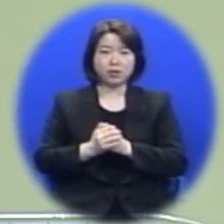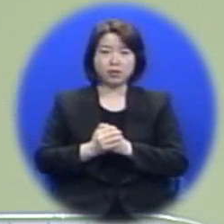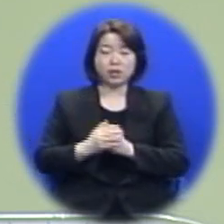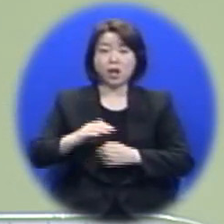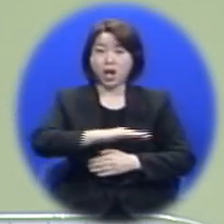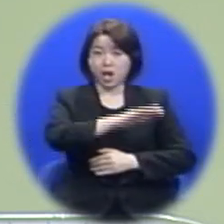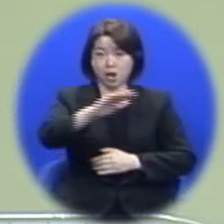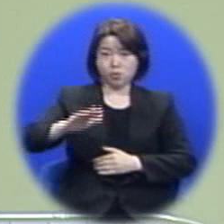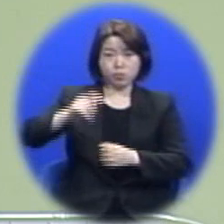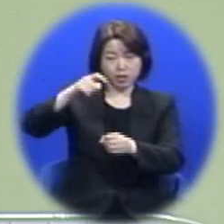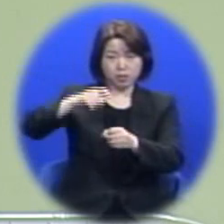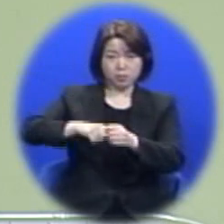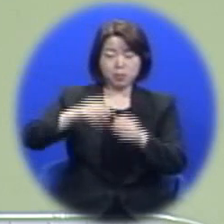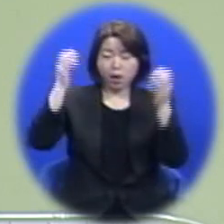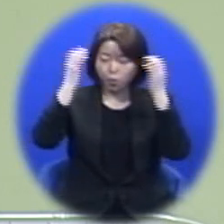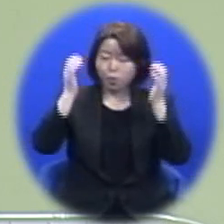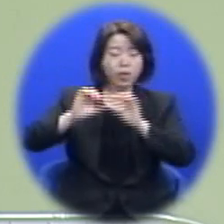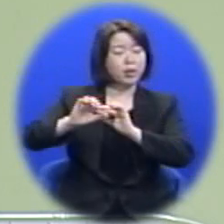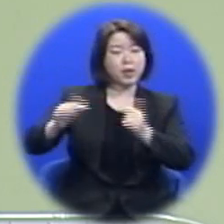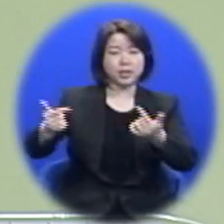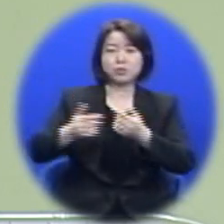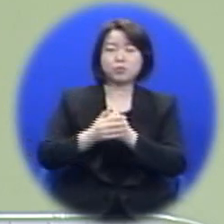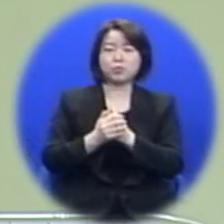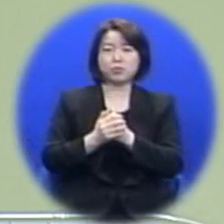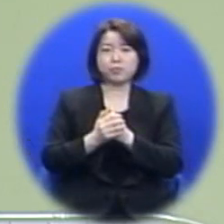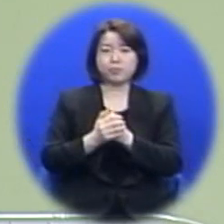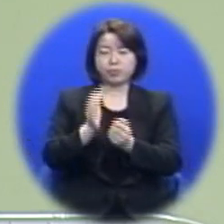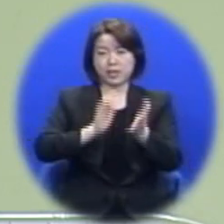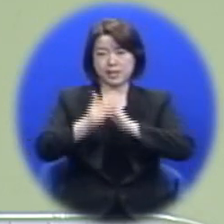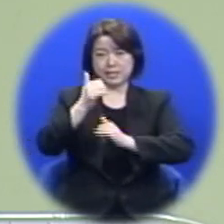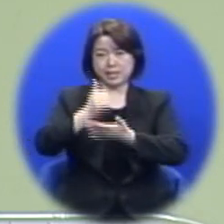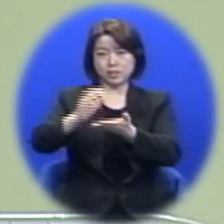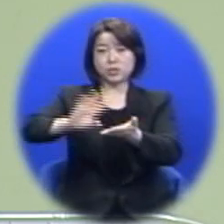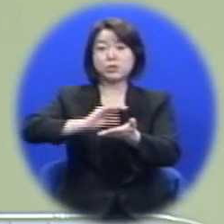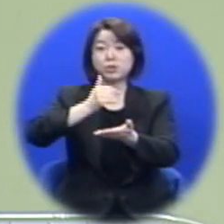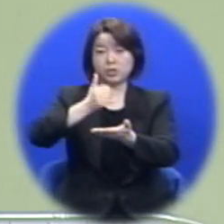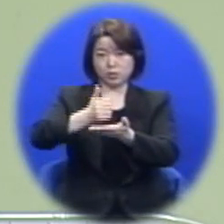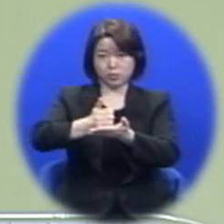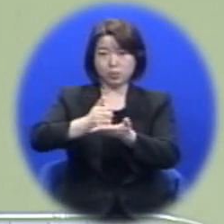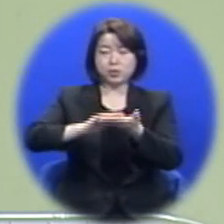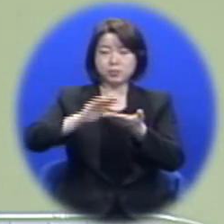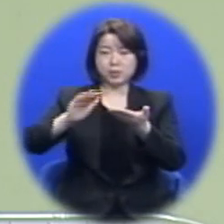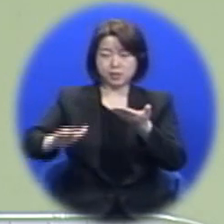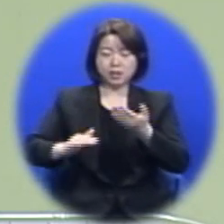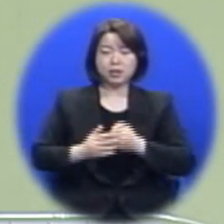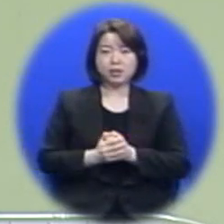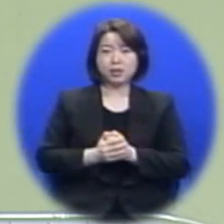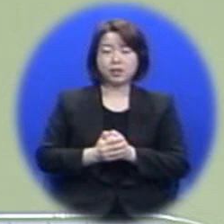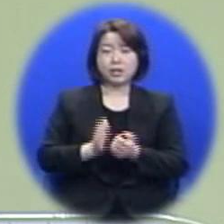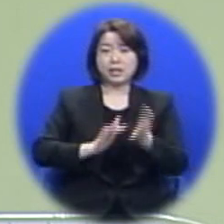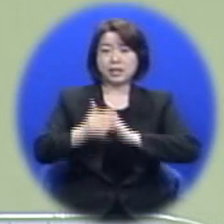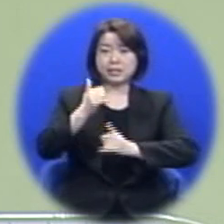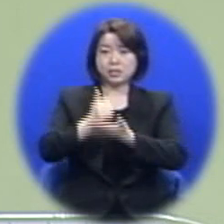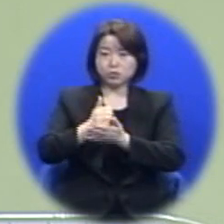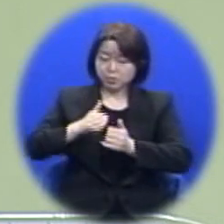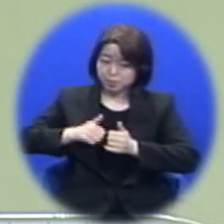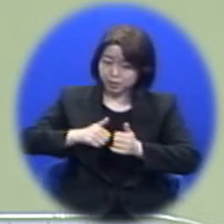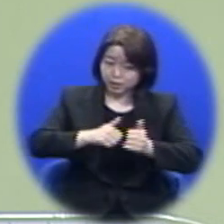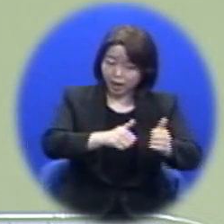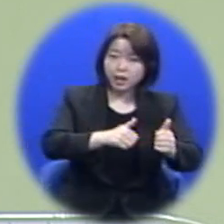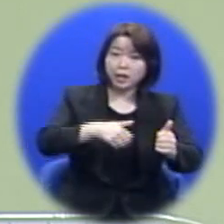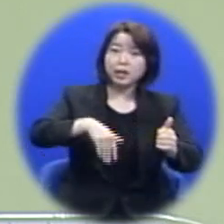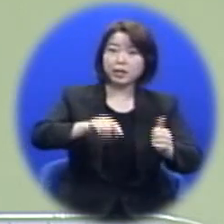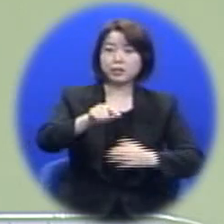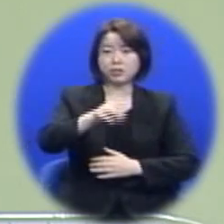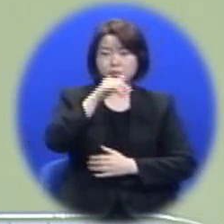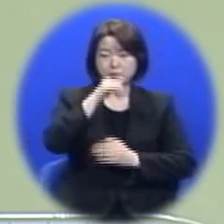우리의 목표는 권한도 아니고 예수 그리스도 이십니다 예수님을 따라가는 겁니다